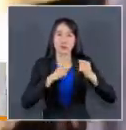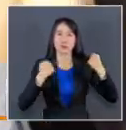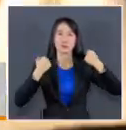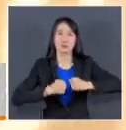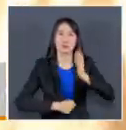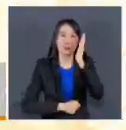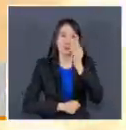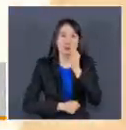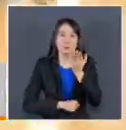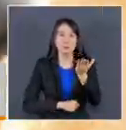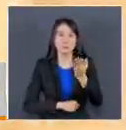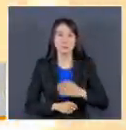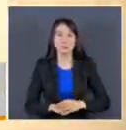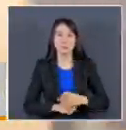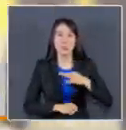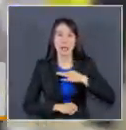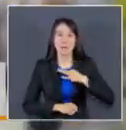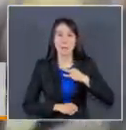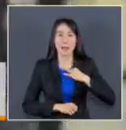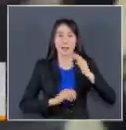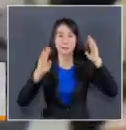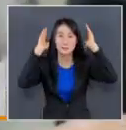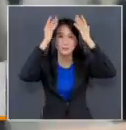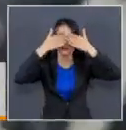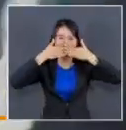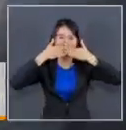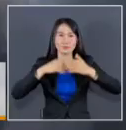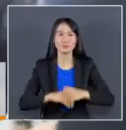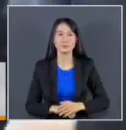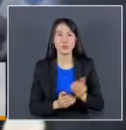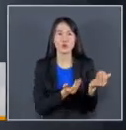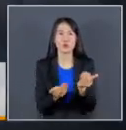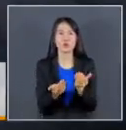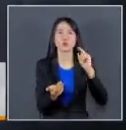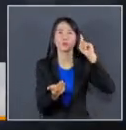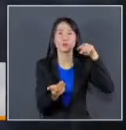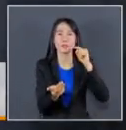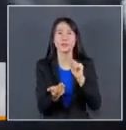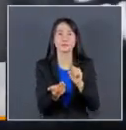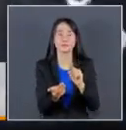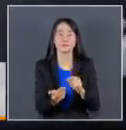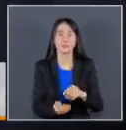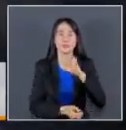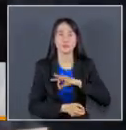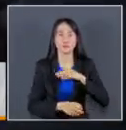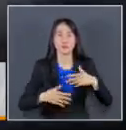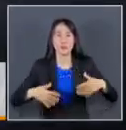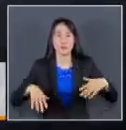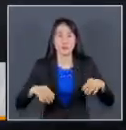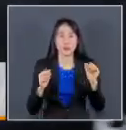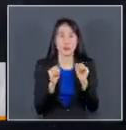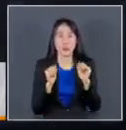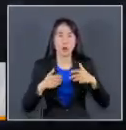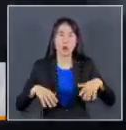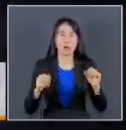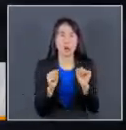ชมมีคนคนหนึ่งเนี่ยที่เอาผ้าคลุมปิดบังใบหน้าเอาไว้เนี่ยนะคะก็คือลูกสาวคุณแม่เนี่ยท่าทีค่อนข้างหวาดกลัวค่ะ